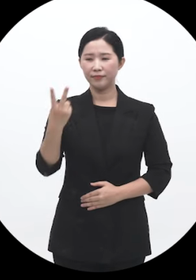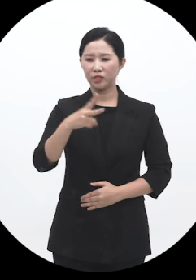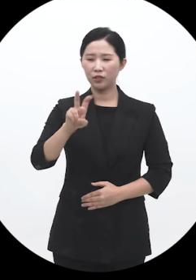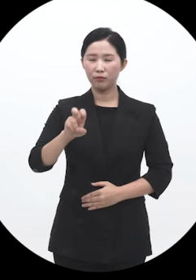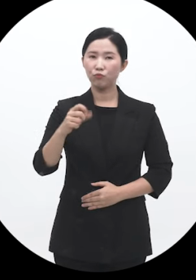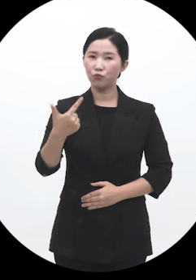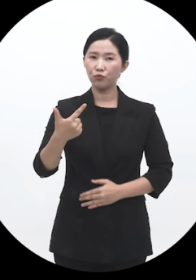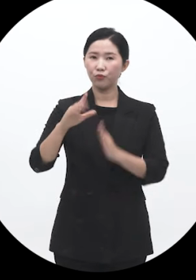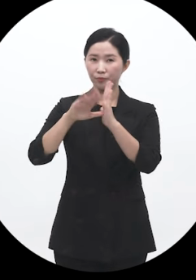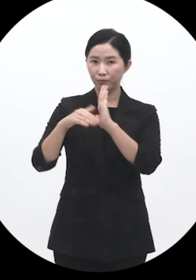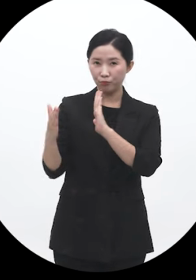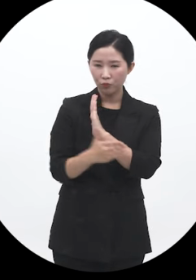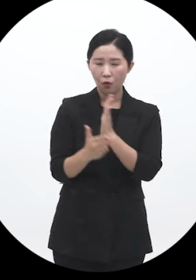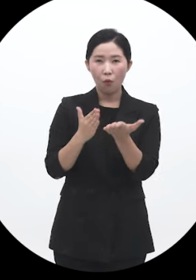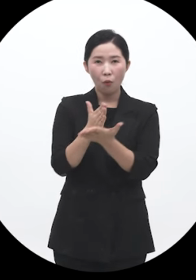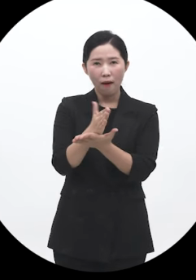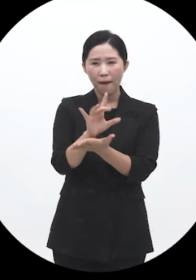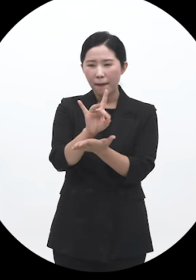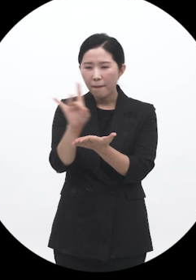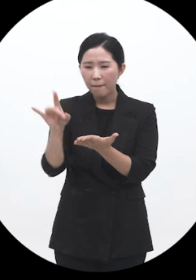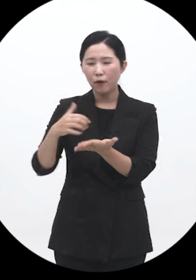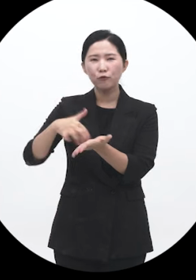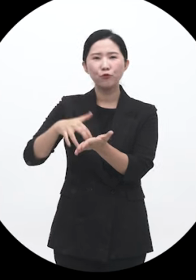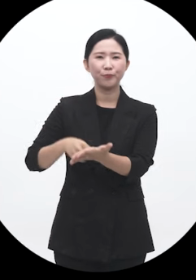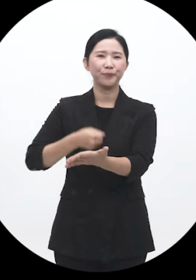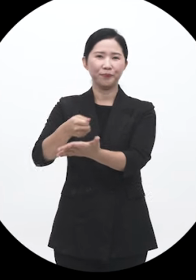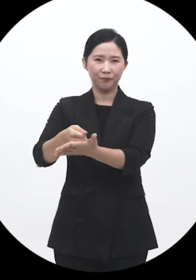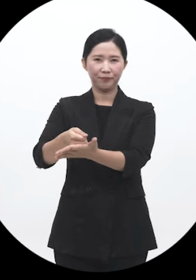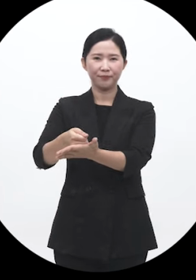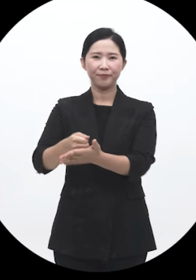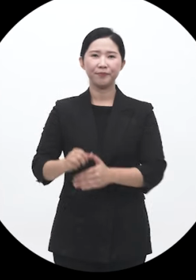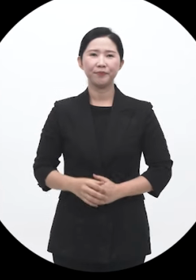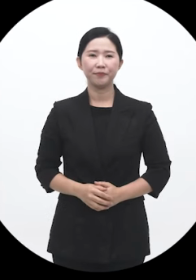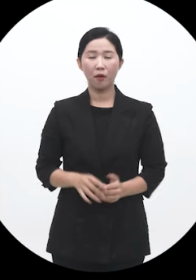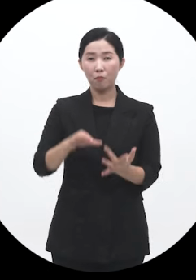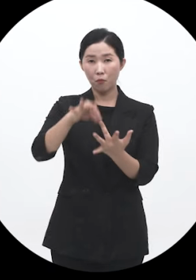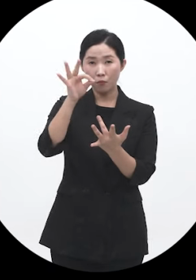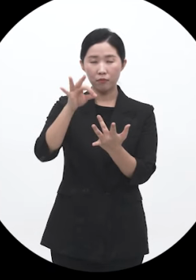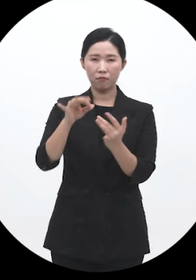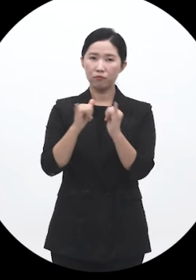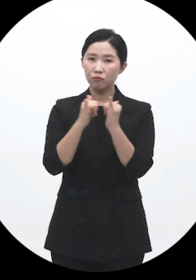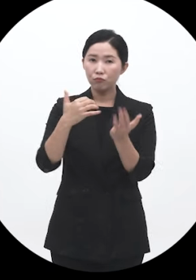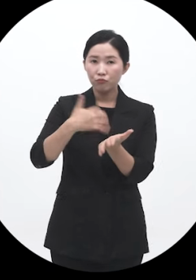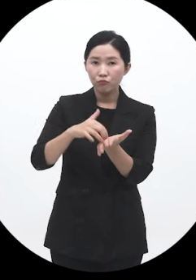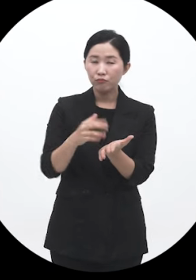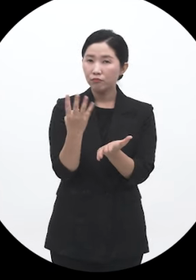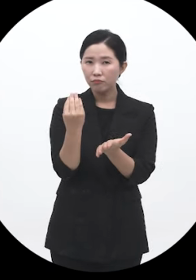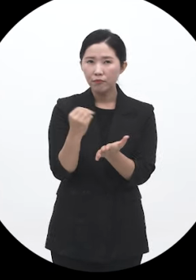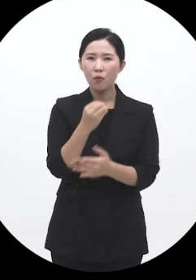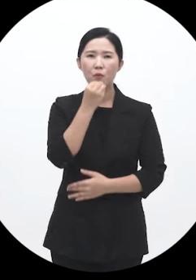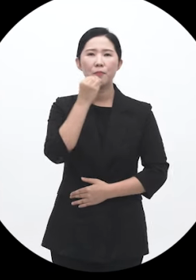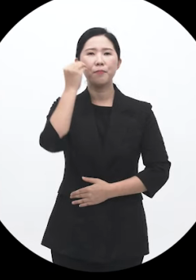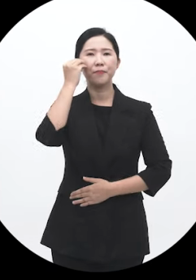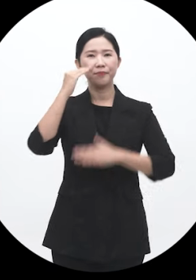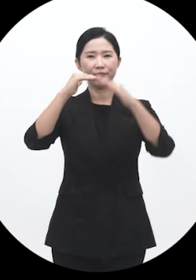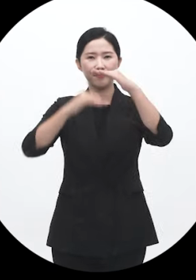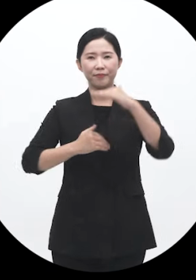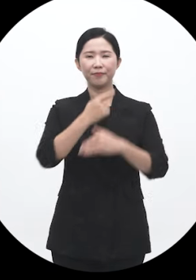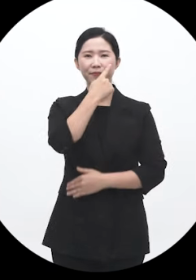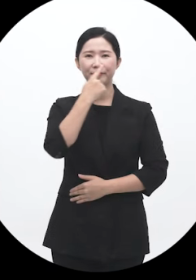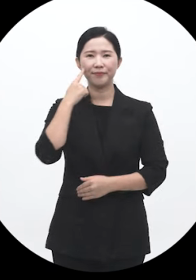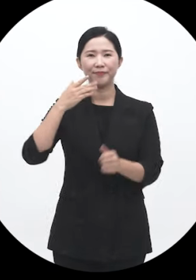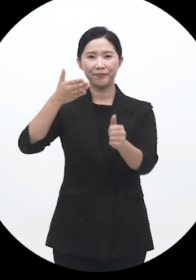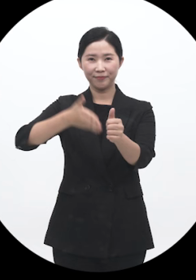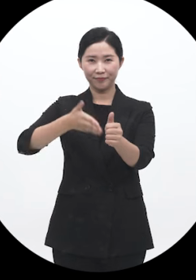2026학년도부터 학과별 모집 단위로 변경되었습니다. 모집 단위별 선발 인원은 모집 요강을 참고하여